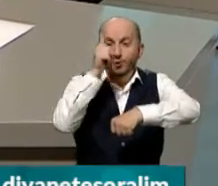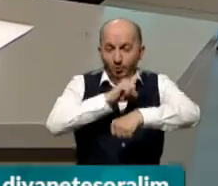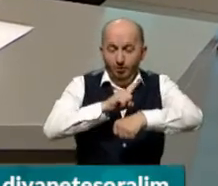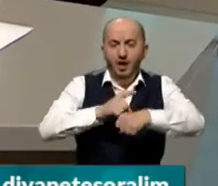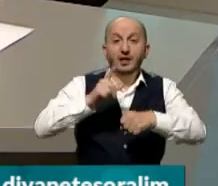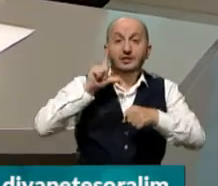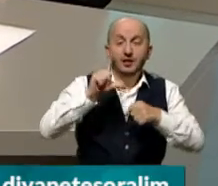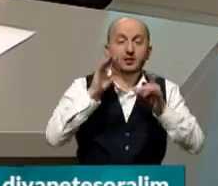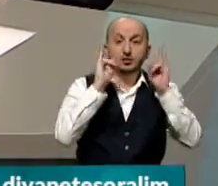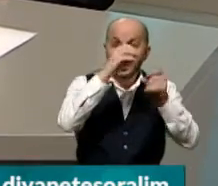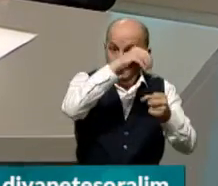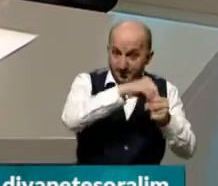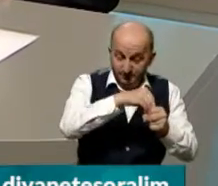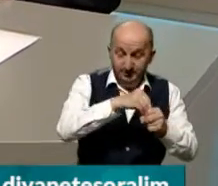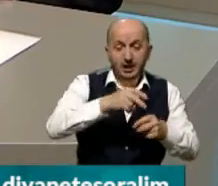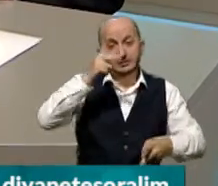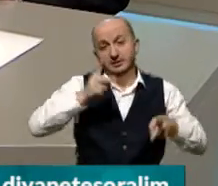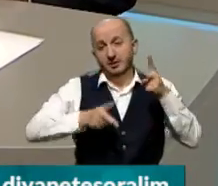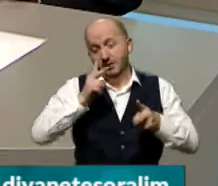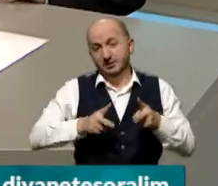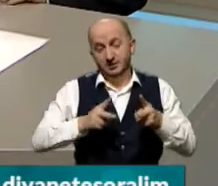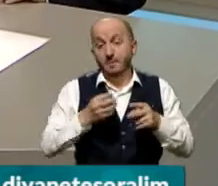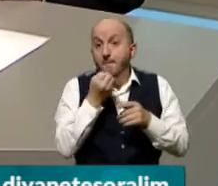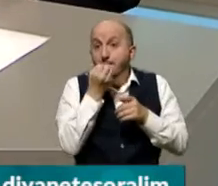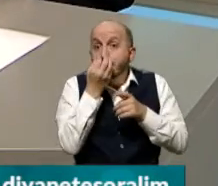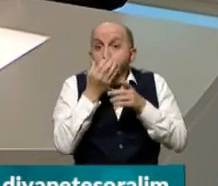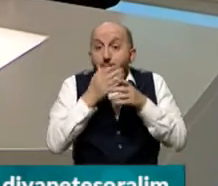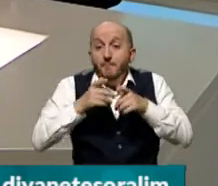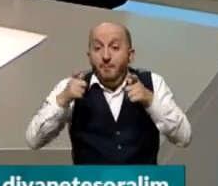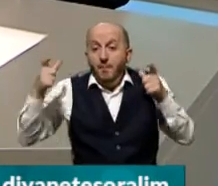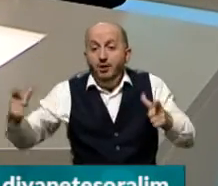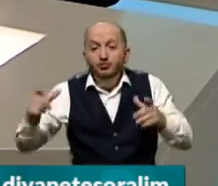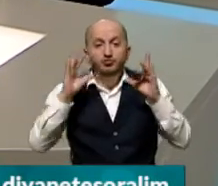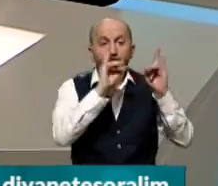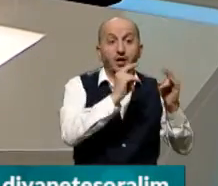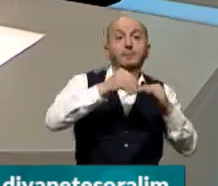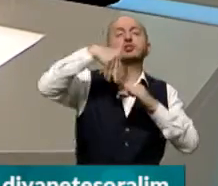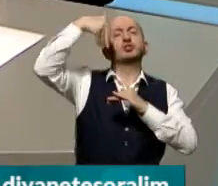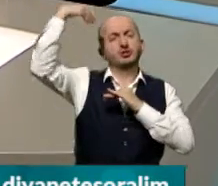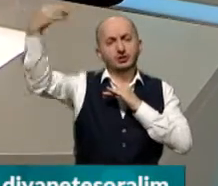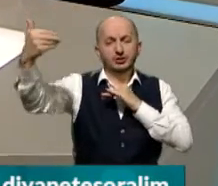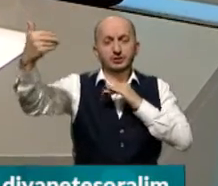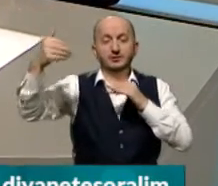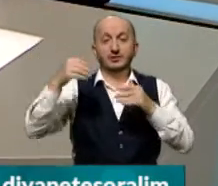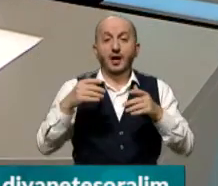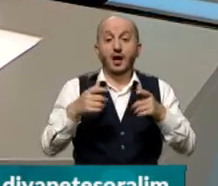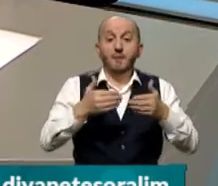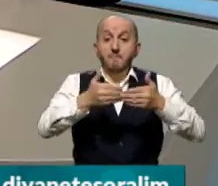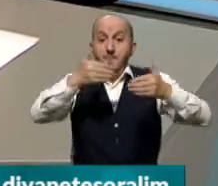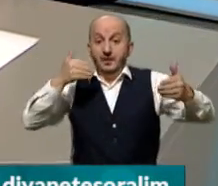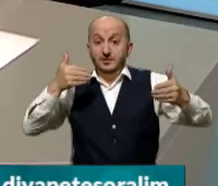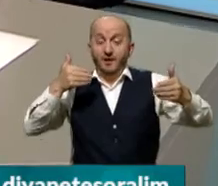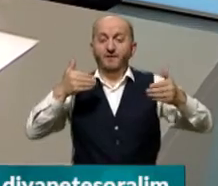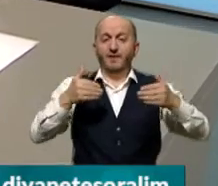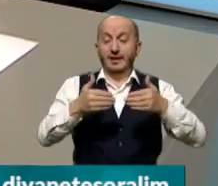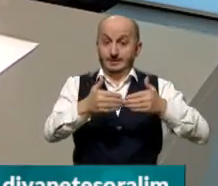gerek camilerimizde, zaman zaman da işte parklarda, cami dışında işte sosyal mesafe veya fiziki